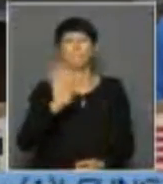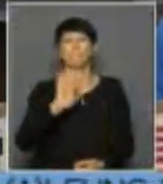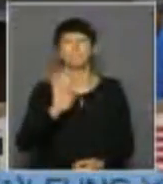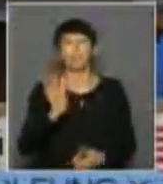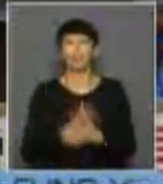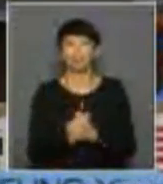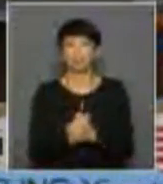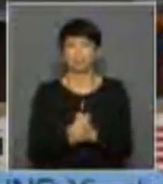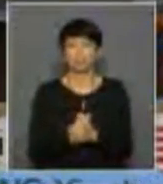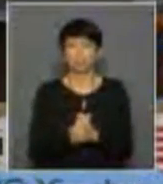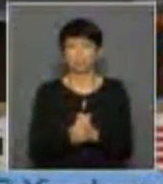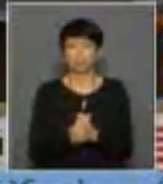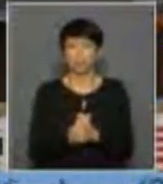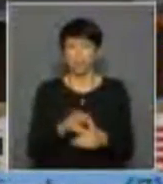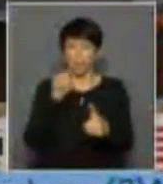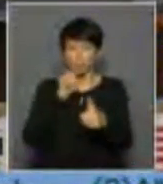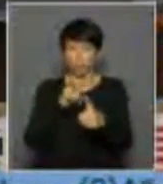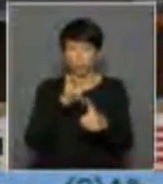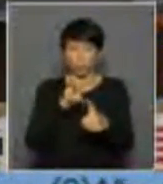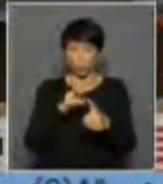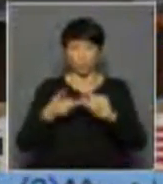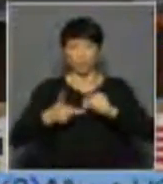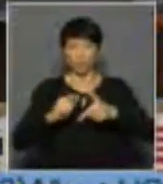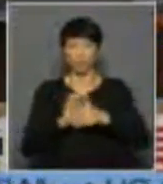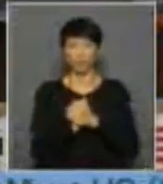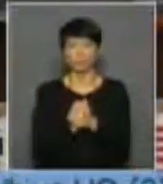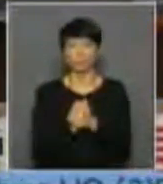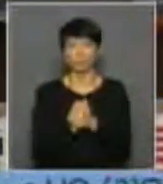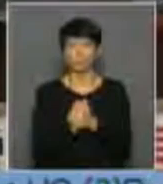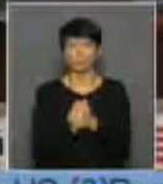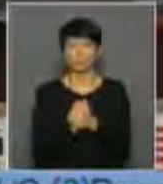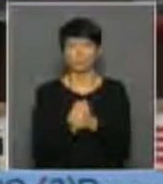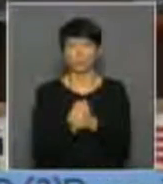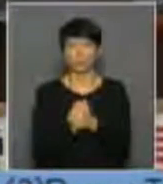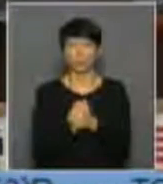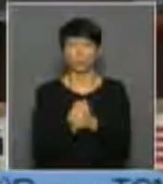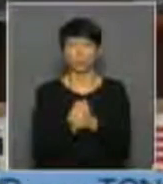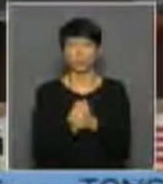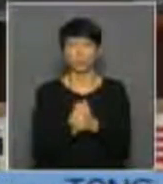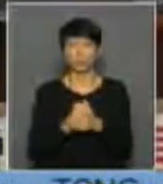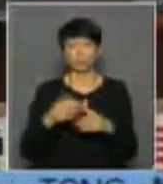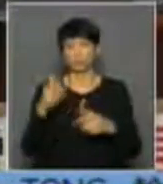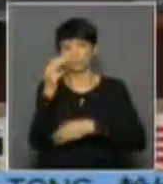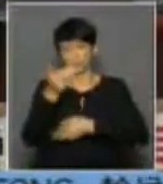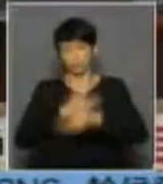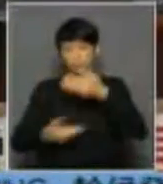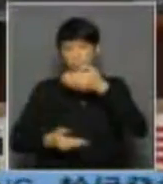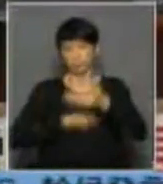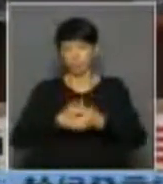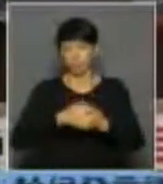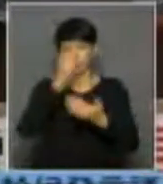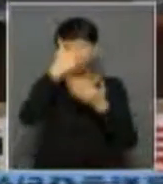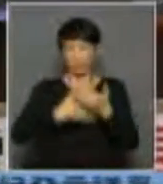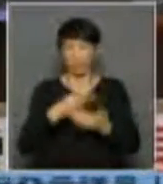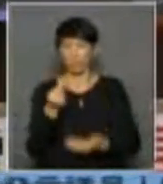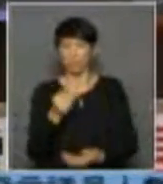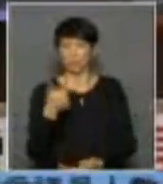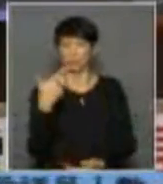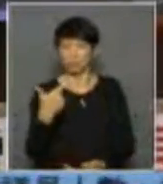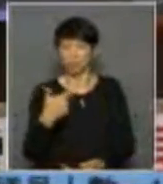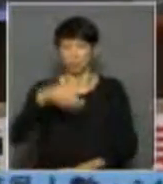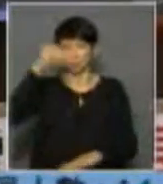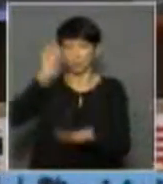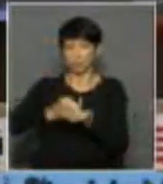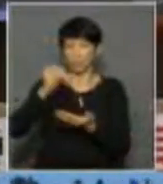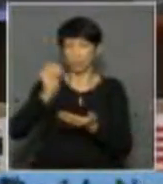是讲个管理的模式和是市场策略，不是说哪个多钱呢就一定